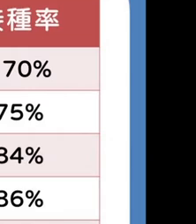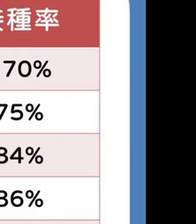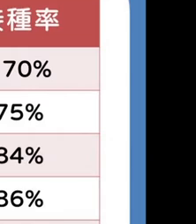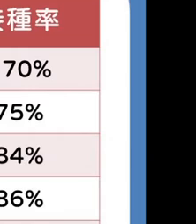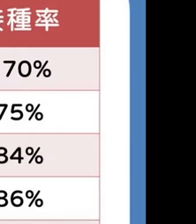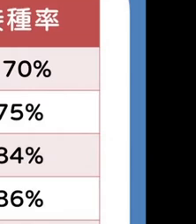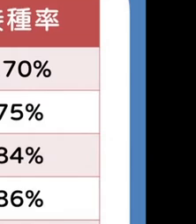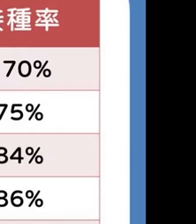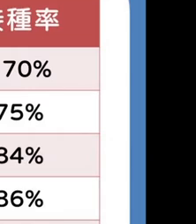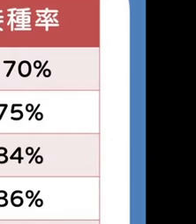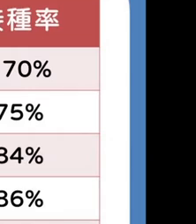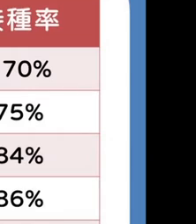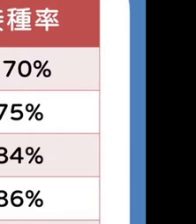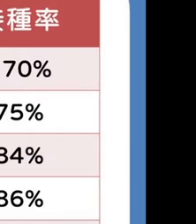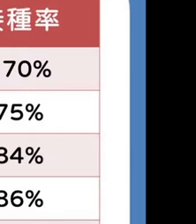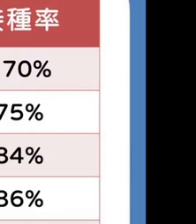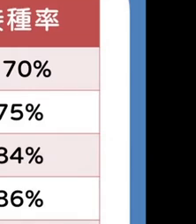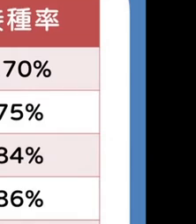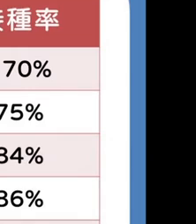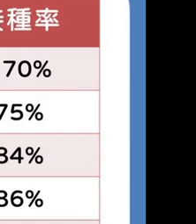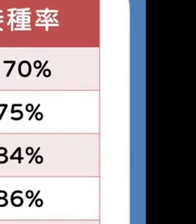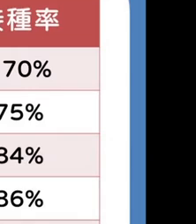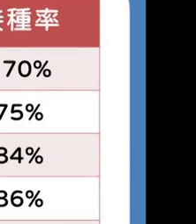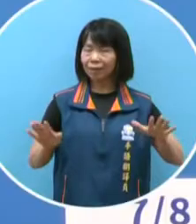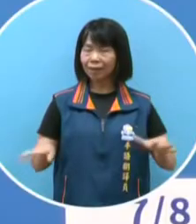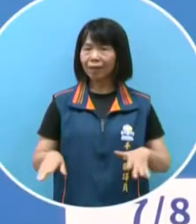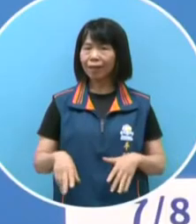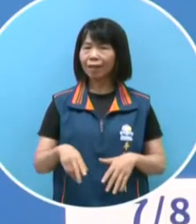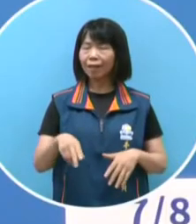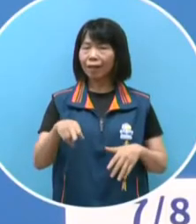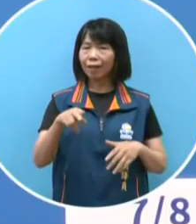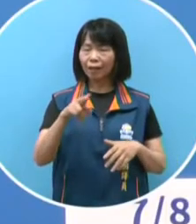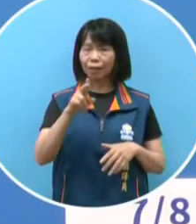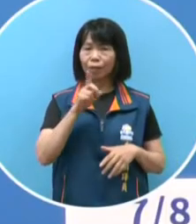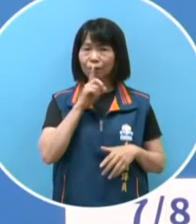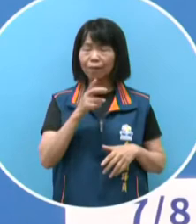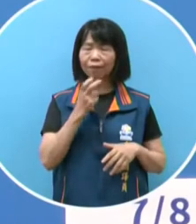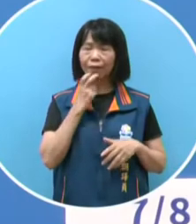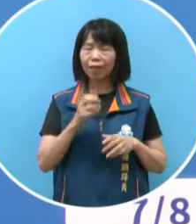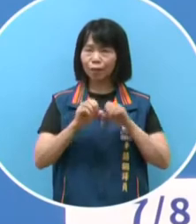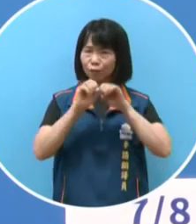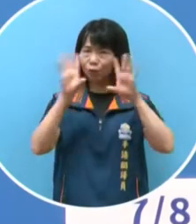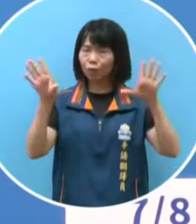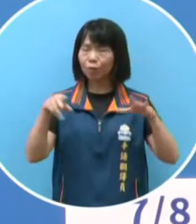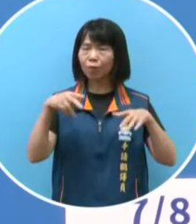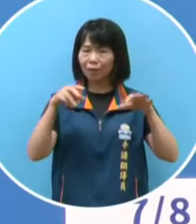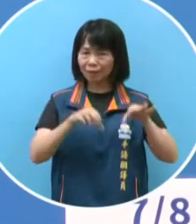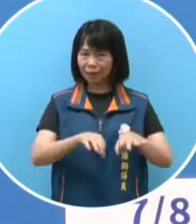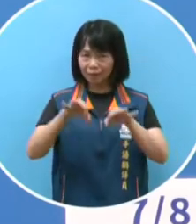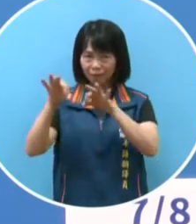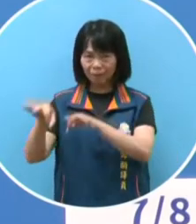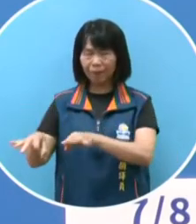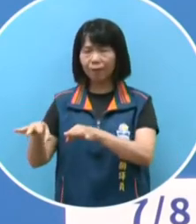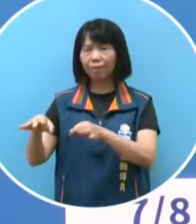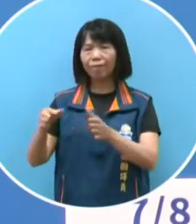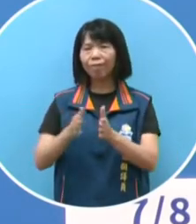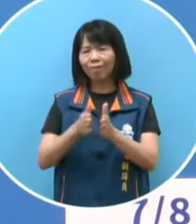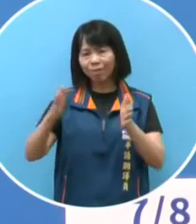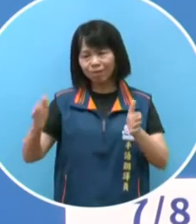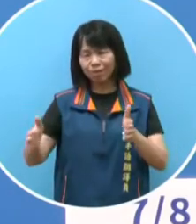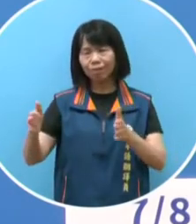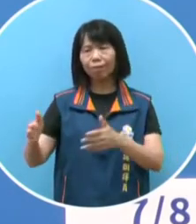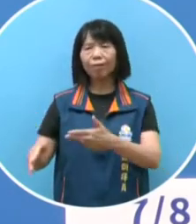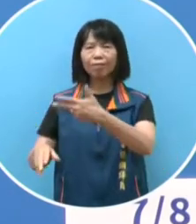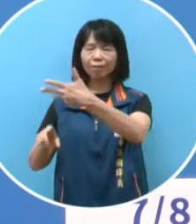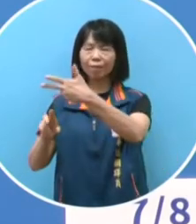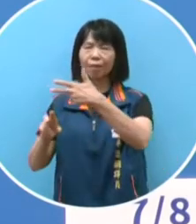率也提高到了30%。 今天的 CDC。又再延长，再一次的延长三级警戒，所